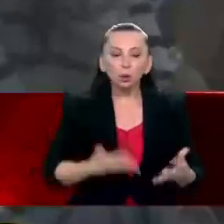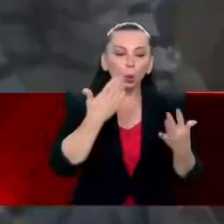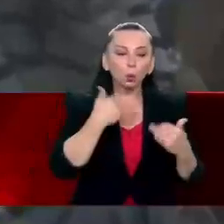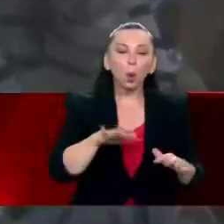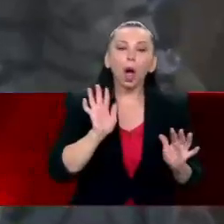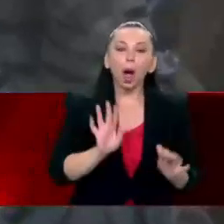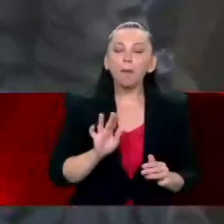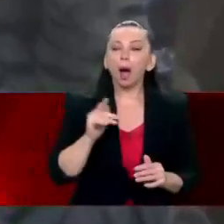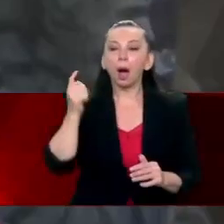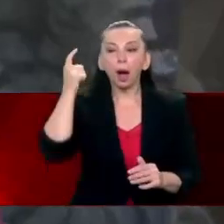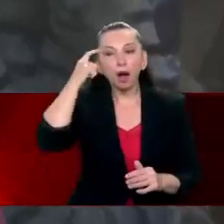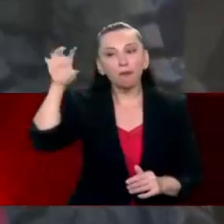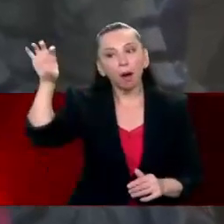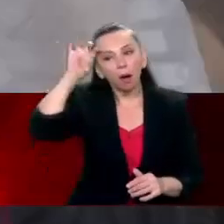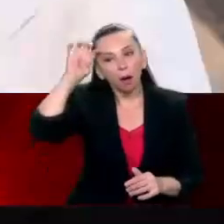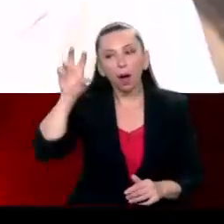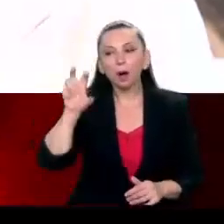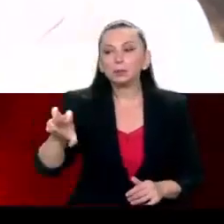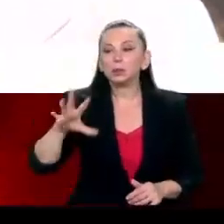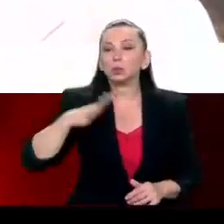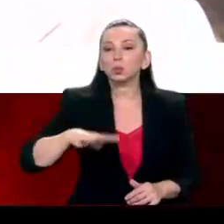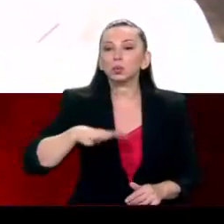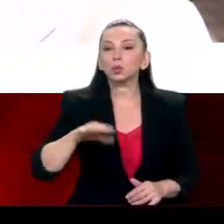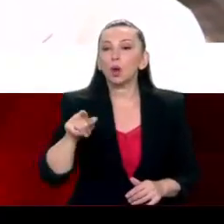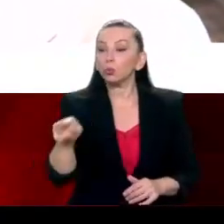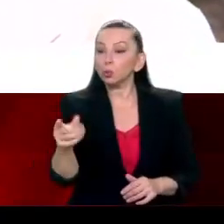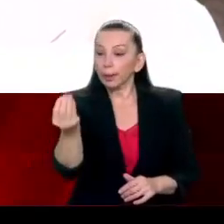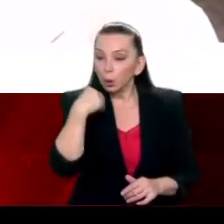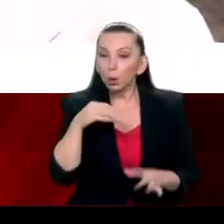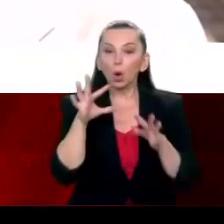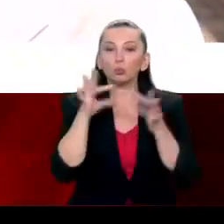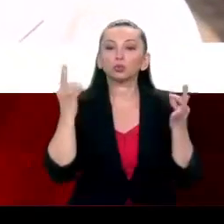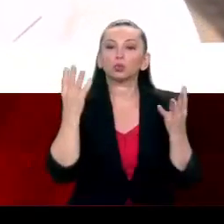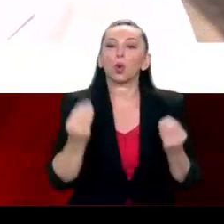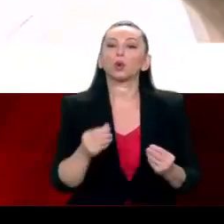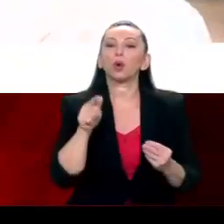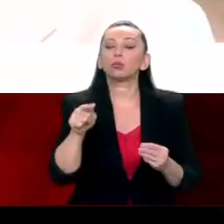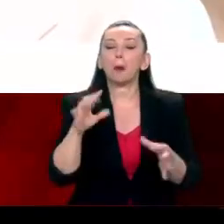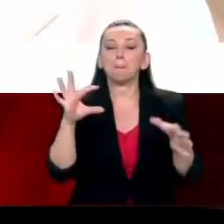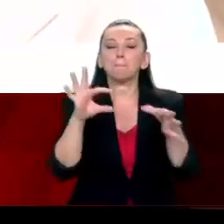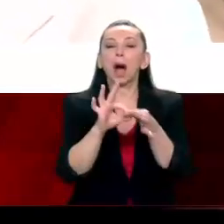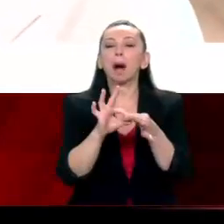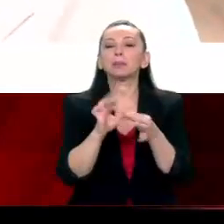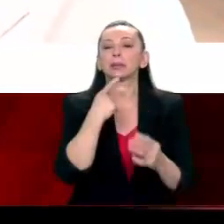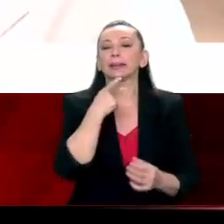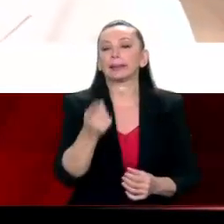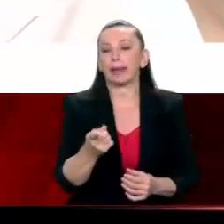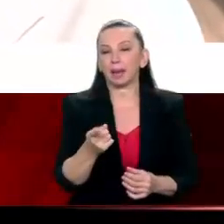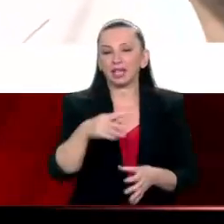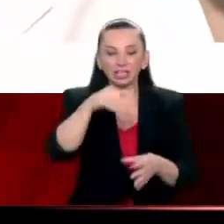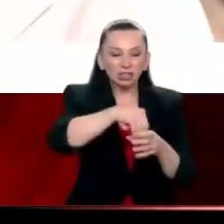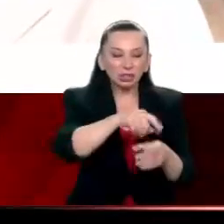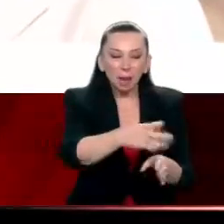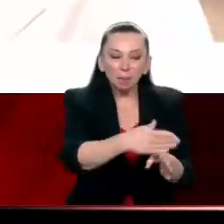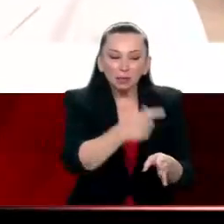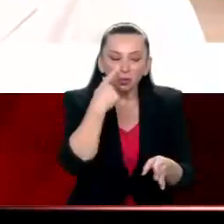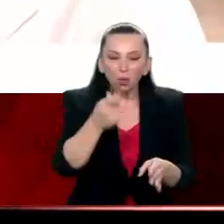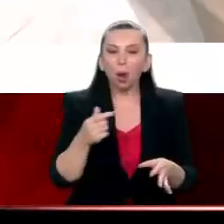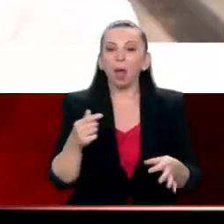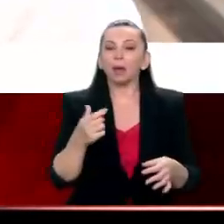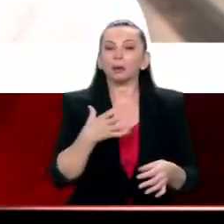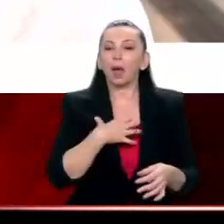ya. Bence Türk milleti olarak çok seviyoruz bunu. Yiyor ve mutlu oluyor. Asıl bağımlılık sorunumuz orada. İşlerinde yapılara göre artık bağımlılık yaptığını